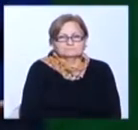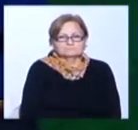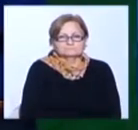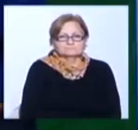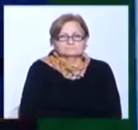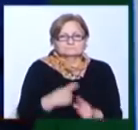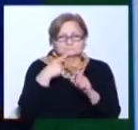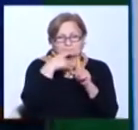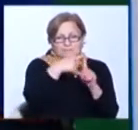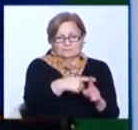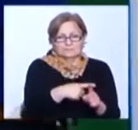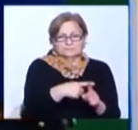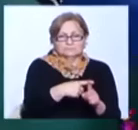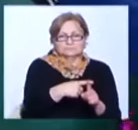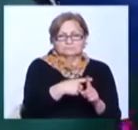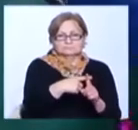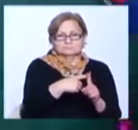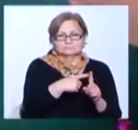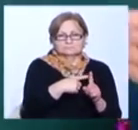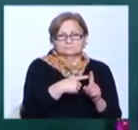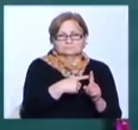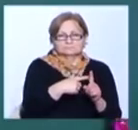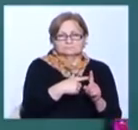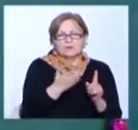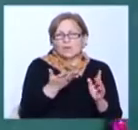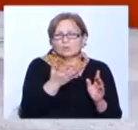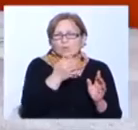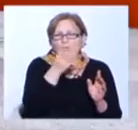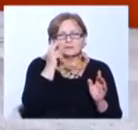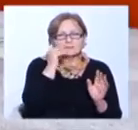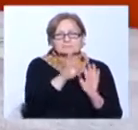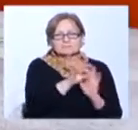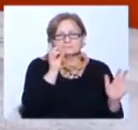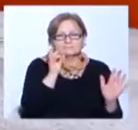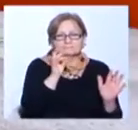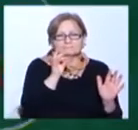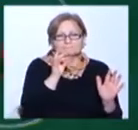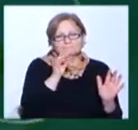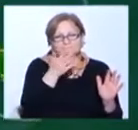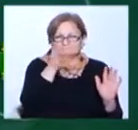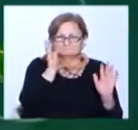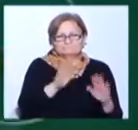4-იანს დავუმატოთ. რომელი რიცხვი შევარჩიო? მოდი იყოს